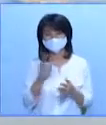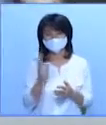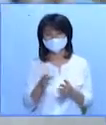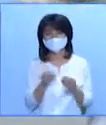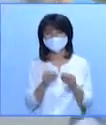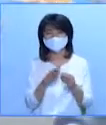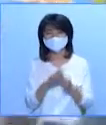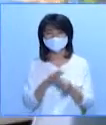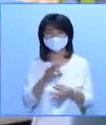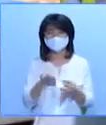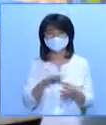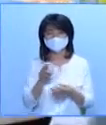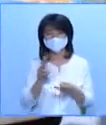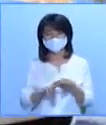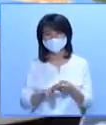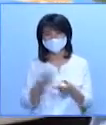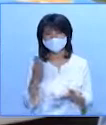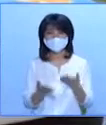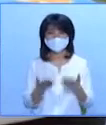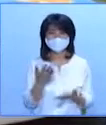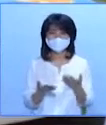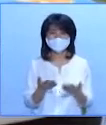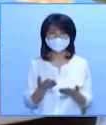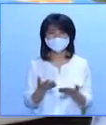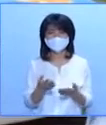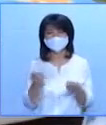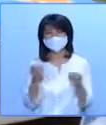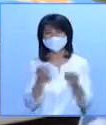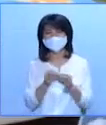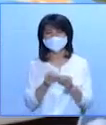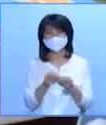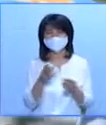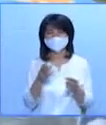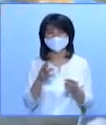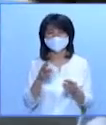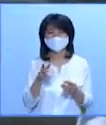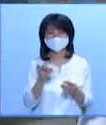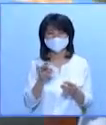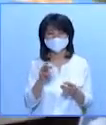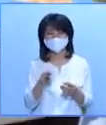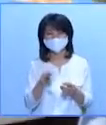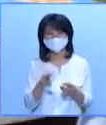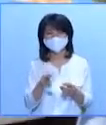15 тәулікке арест, немесе 10 есептік көрсеткіш.